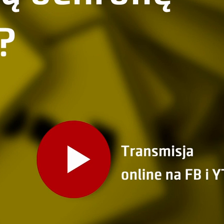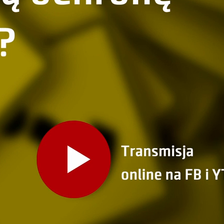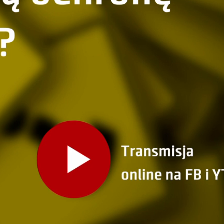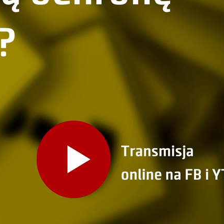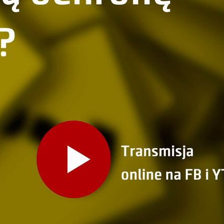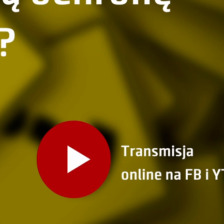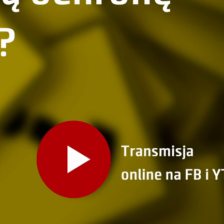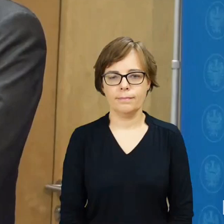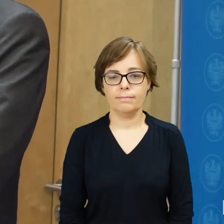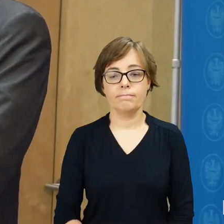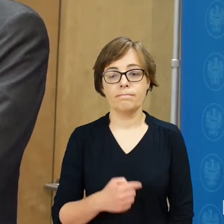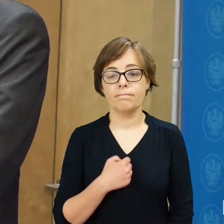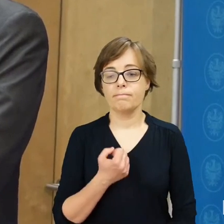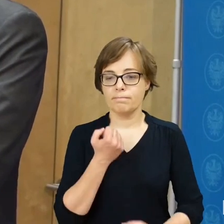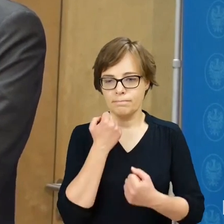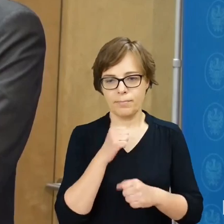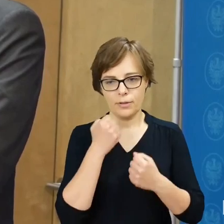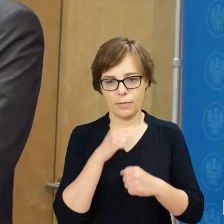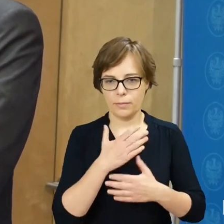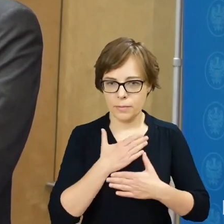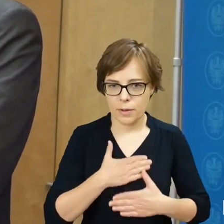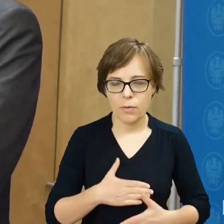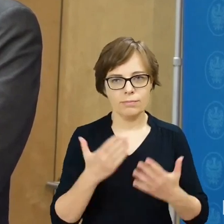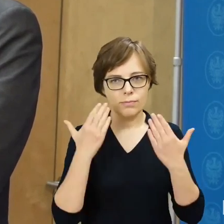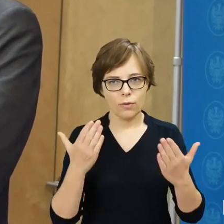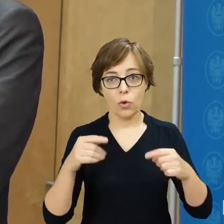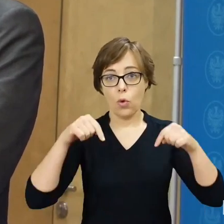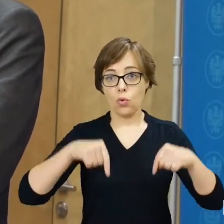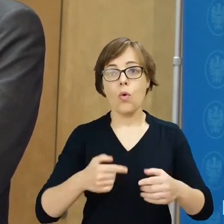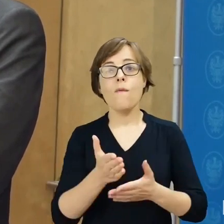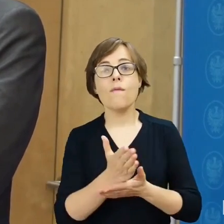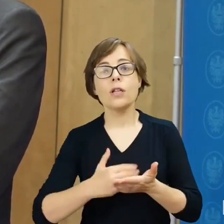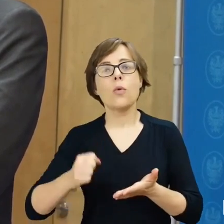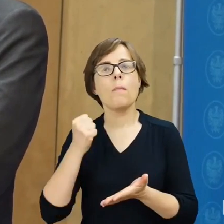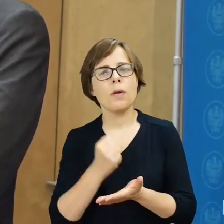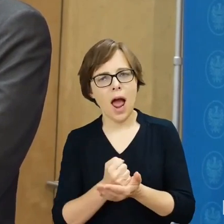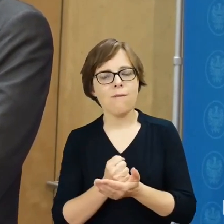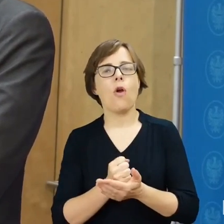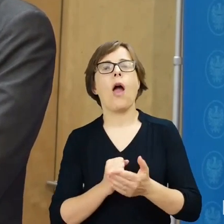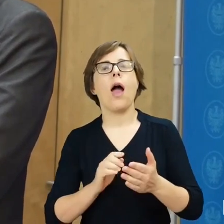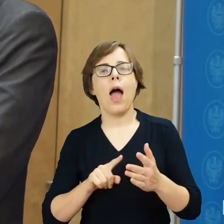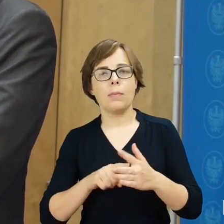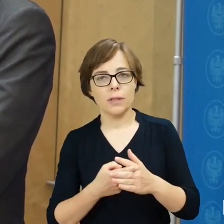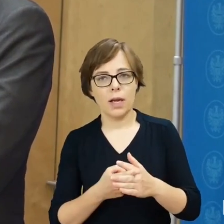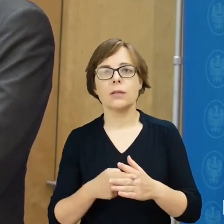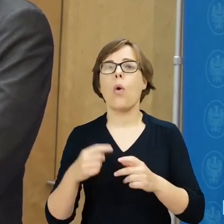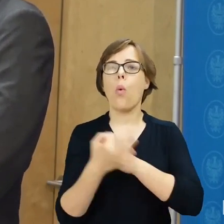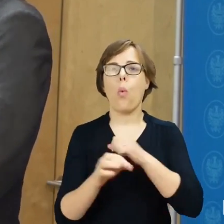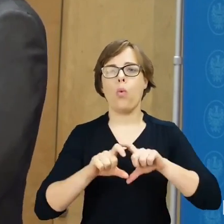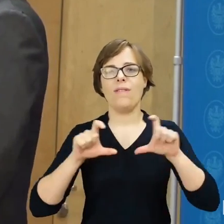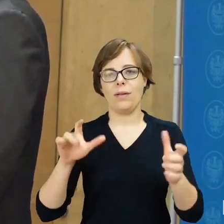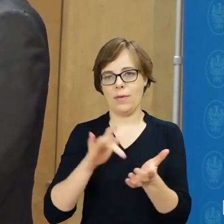Jest mi niezmiernie miło powitać Państwa w murach Wydziału Prawa, Administracji i Ekonomii Uniwersytetu Wrocławskiego